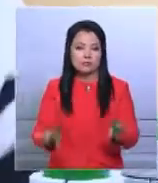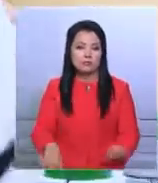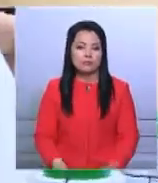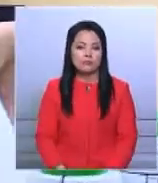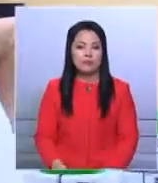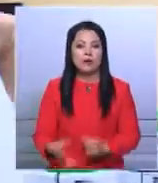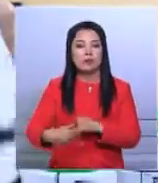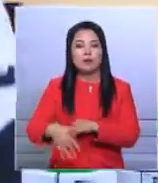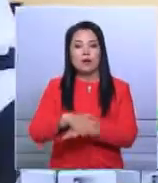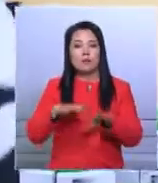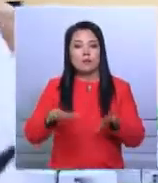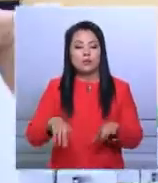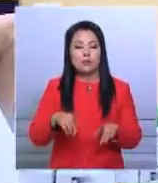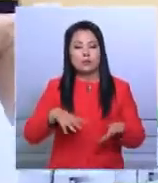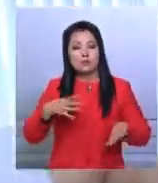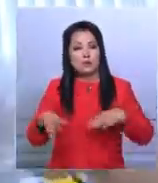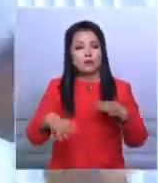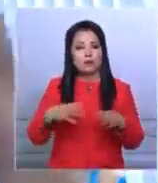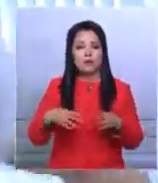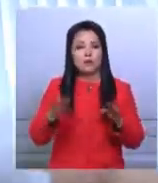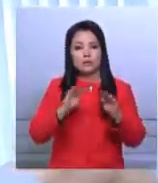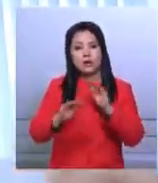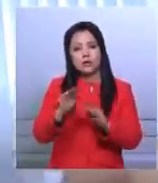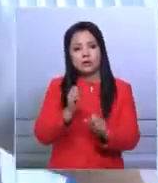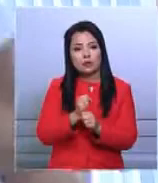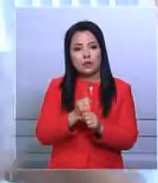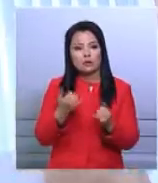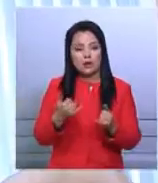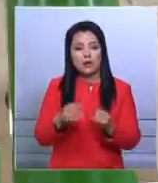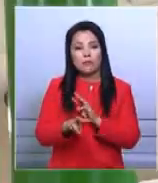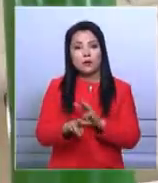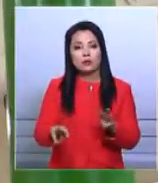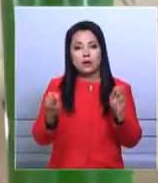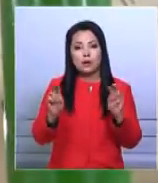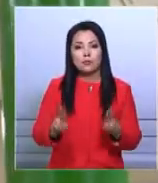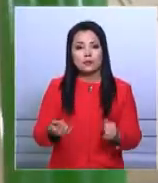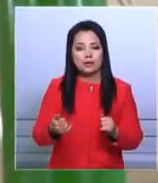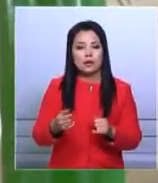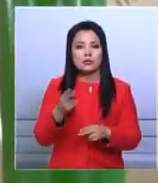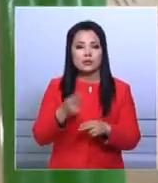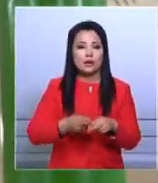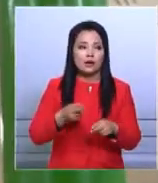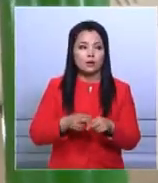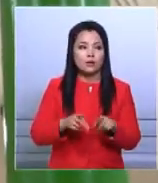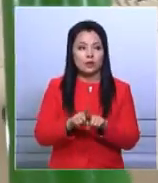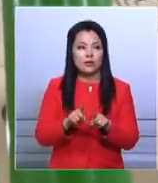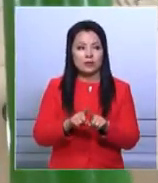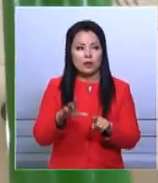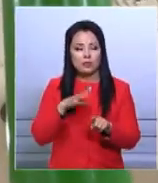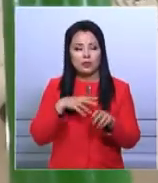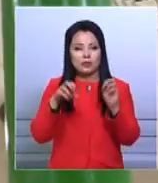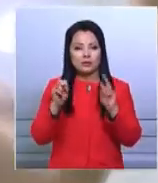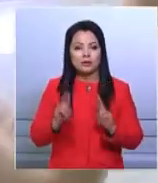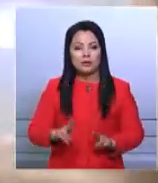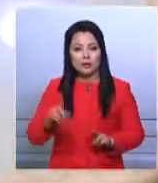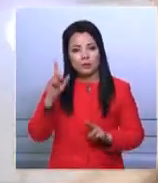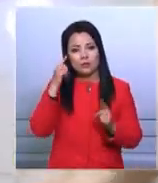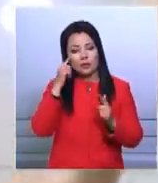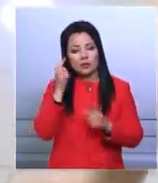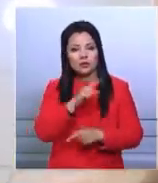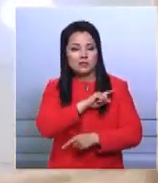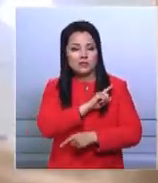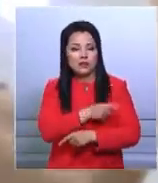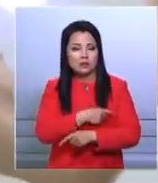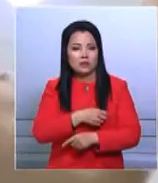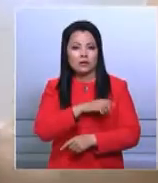Ауладағы жаттығу құралдарын Арыстанбек мырза бүгін мәжіліс төріне орнатқан. Тіптен темірде ұршықша ерілетін жауырыны қақпақтай, білектері